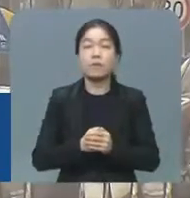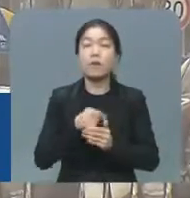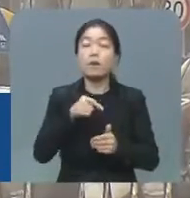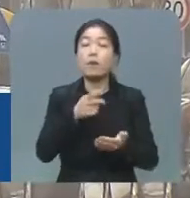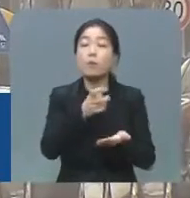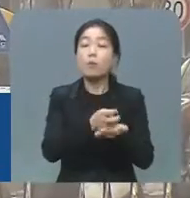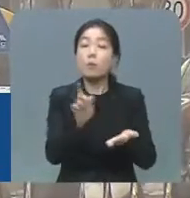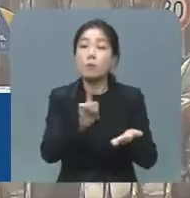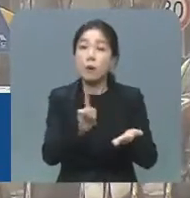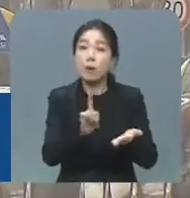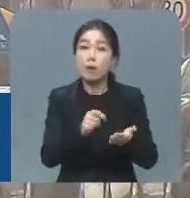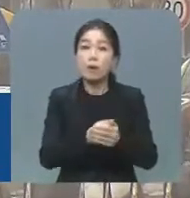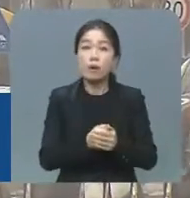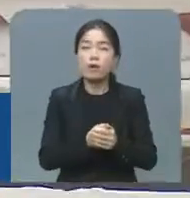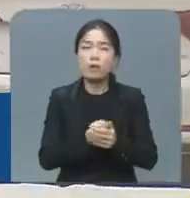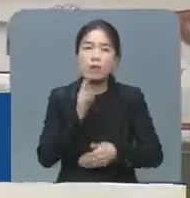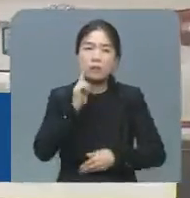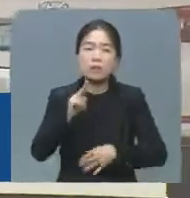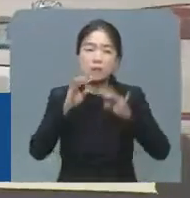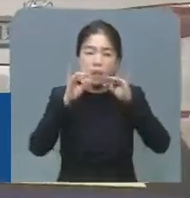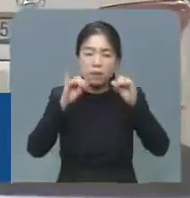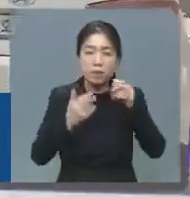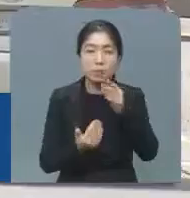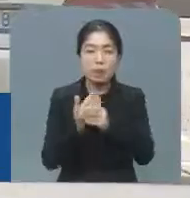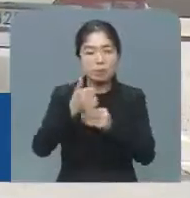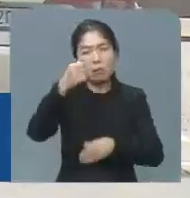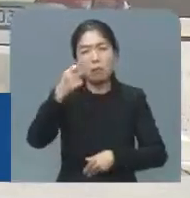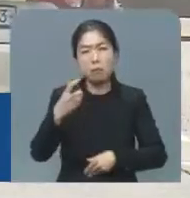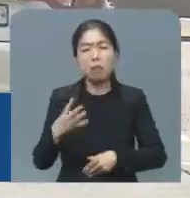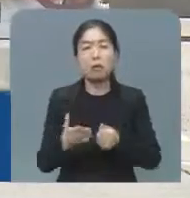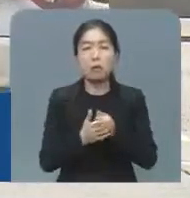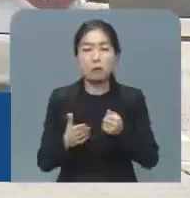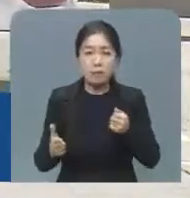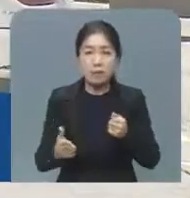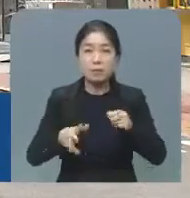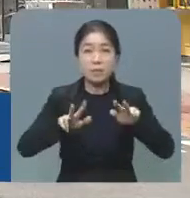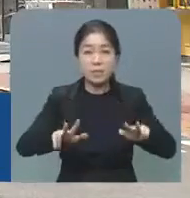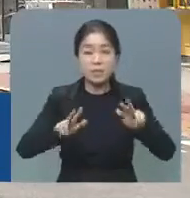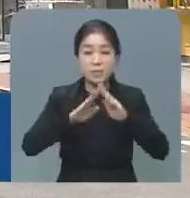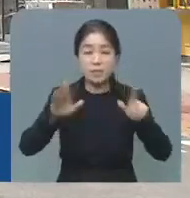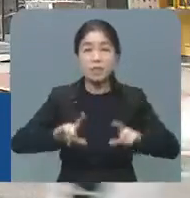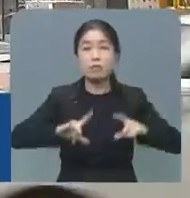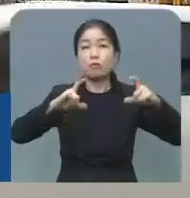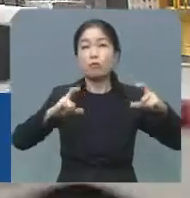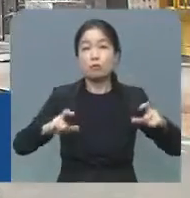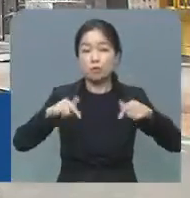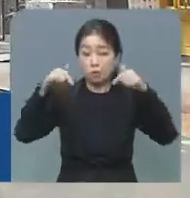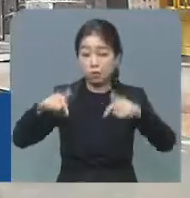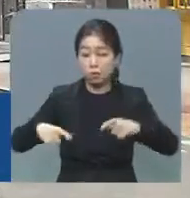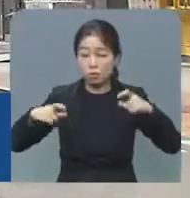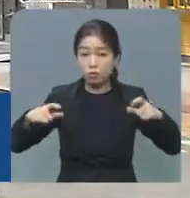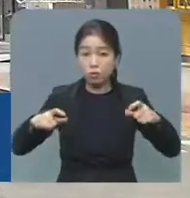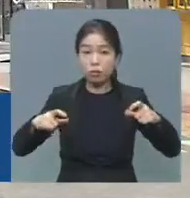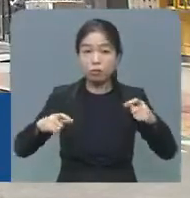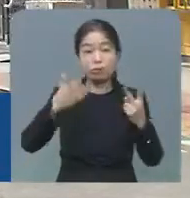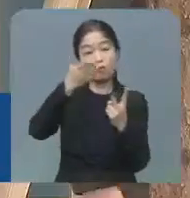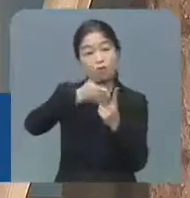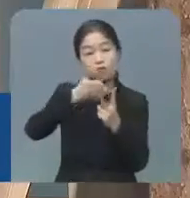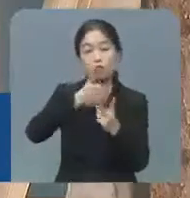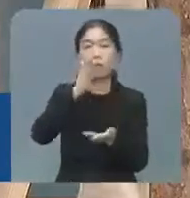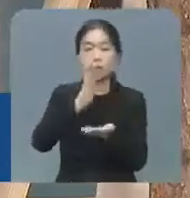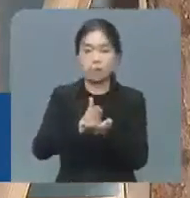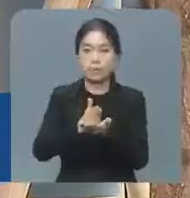개정안은 고농도 미세먼지 발생 이자 짐에 따라 현재 전남 동부 권과 서부권 으로만 되어있는 경보 체계를